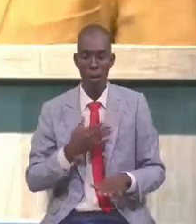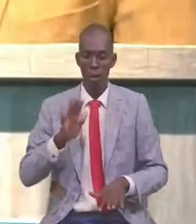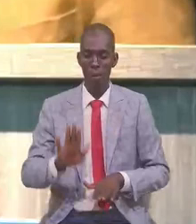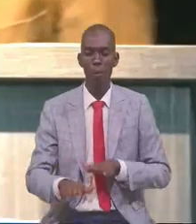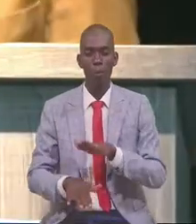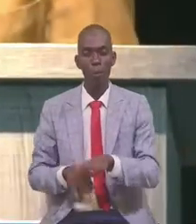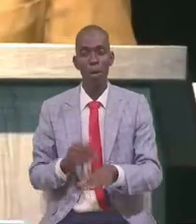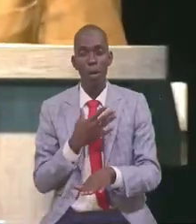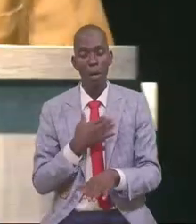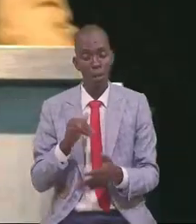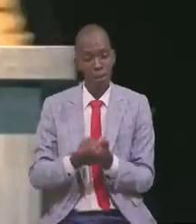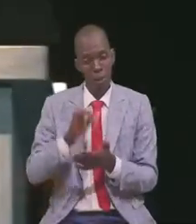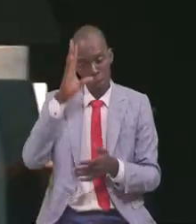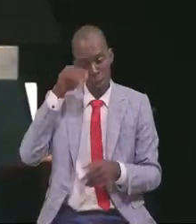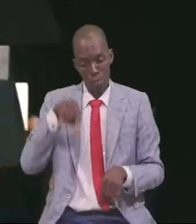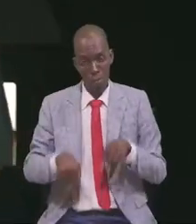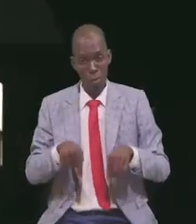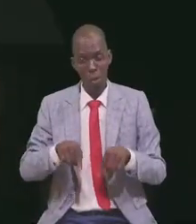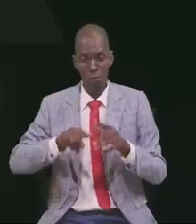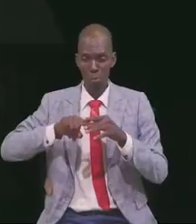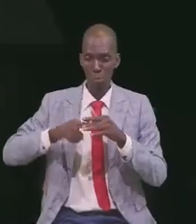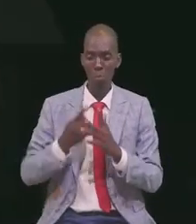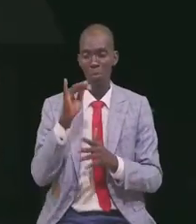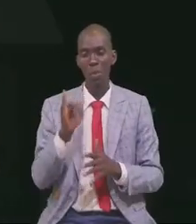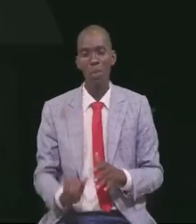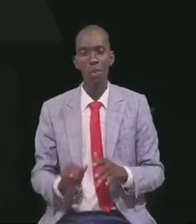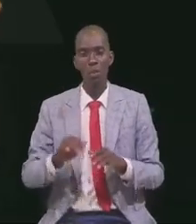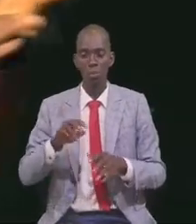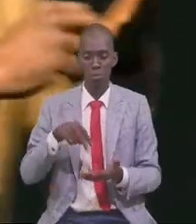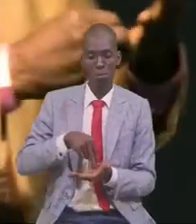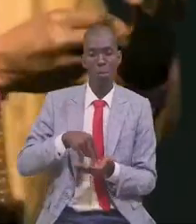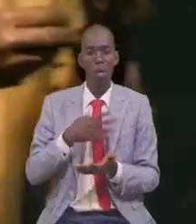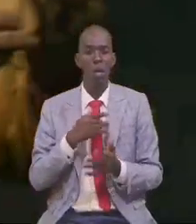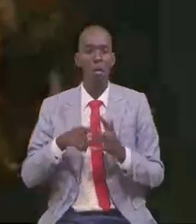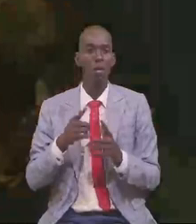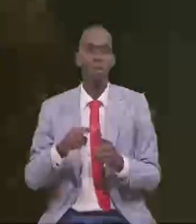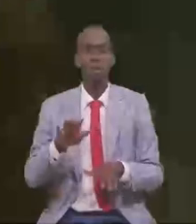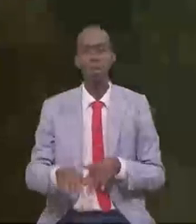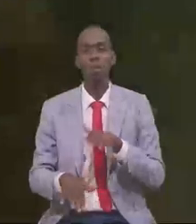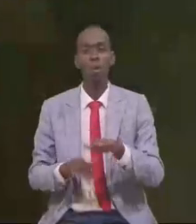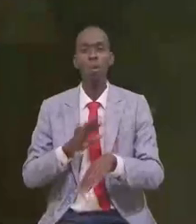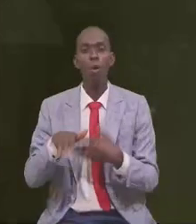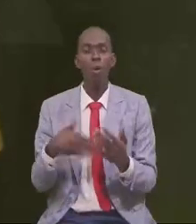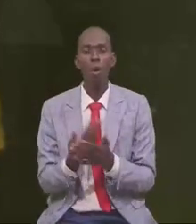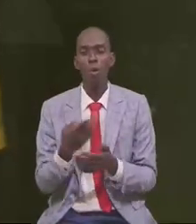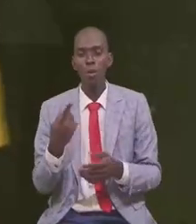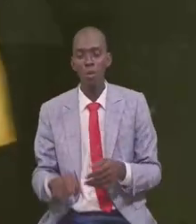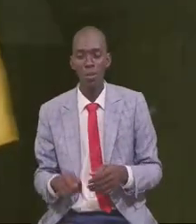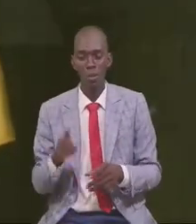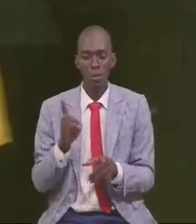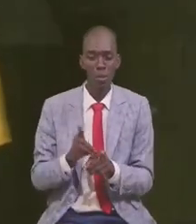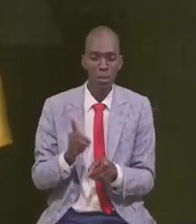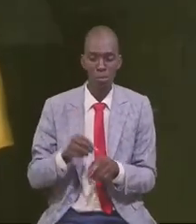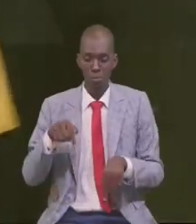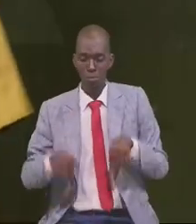l'homme immédiatement s'est levé et a commencé à marcher. Toute l'impotence, tout a